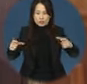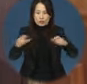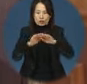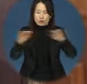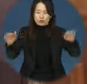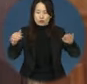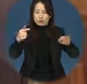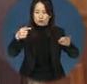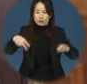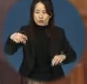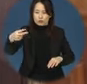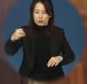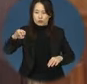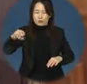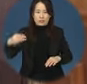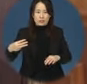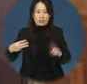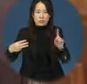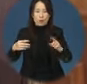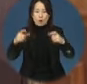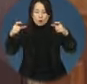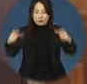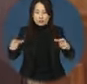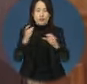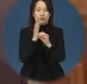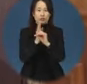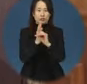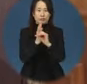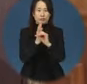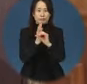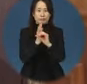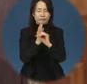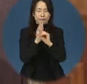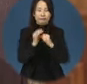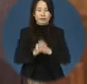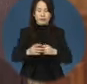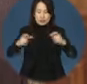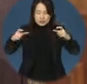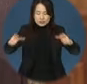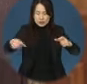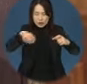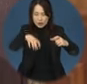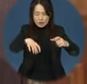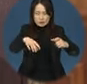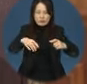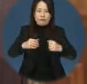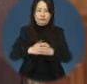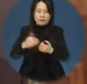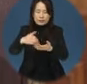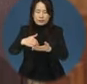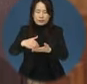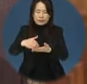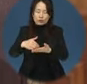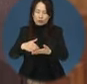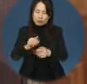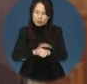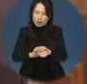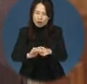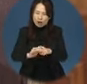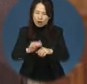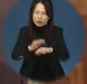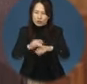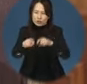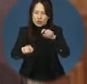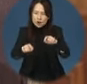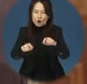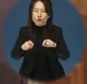부분으로 넣습니다 저도 지역이 중심이 되고 또 지역에서 제안하고 제외 에서 실천될 수 있는 유 딜이 댄다